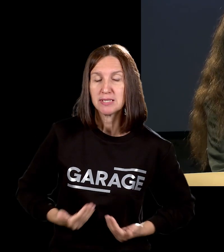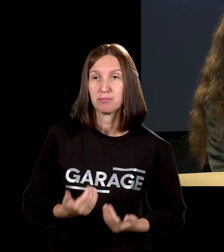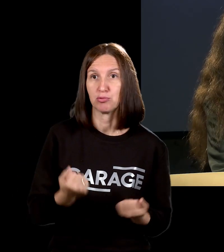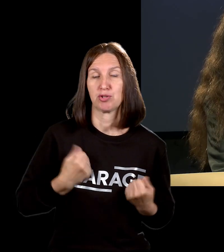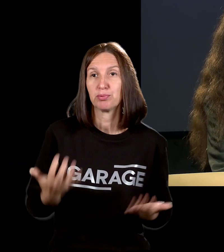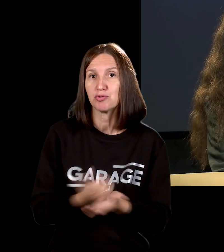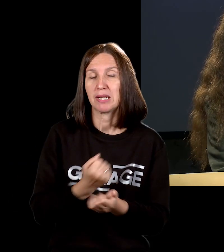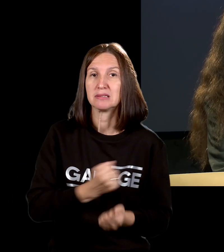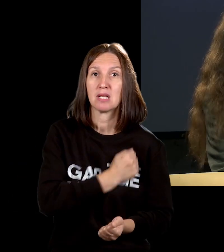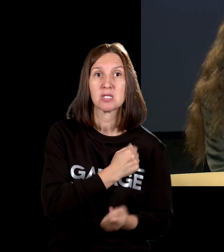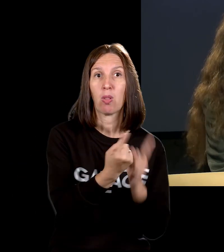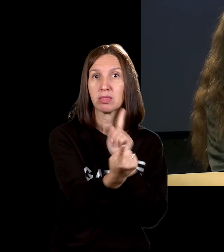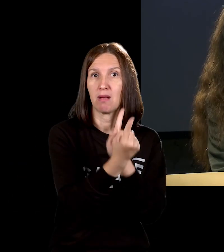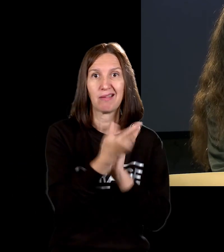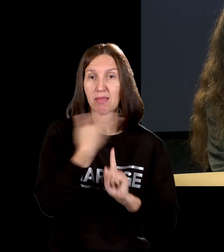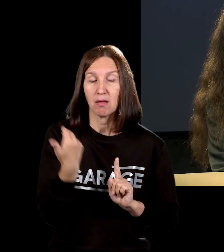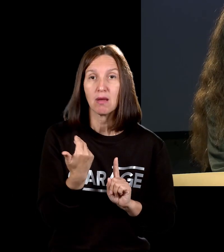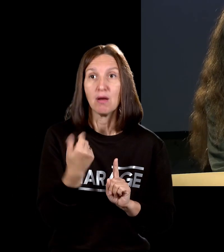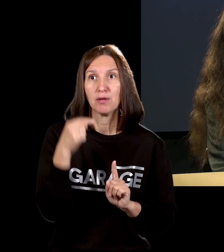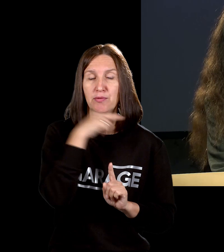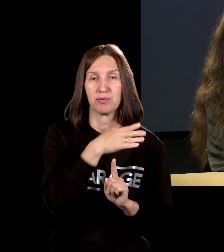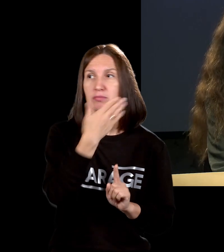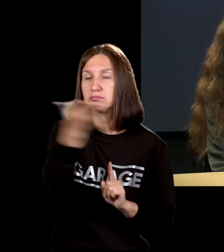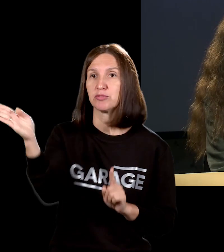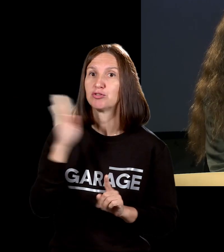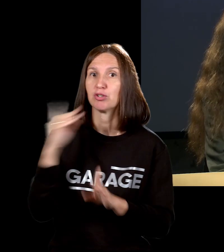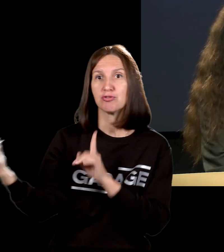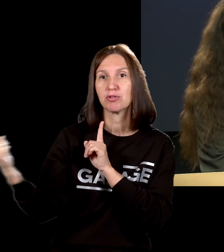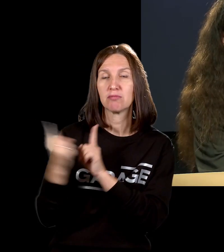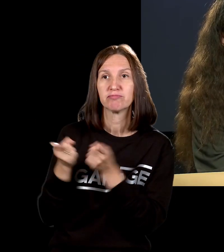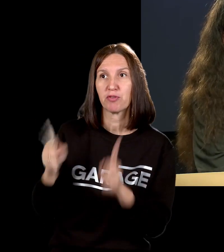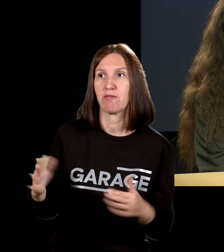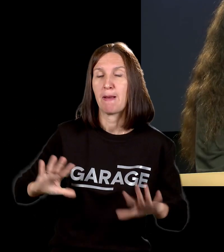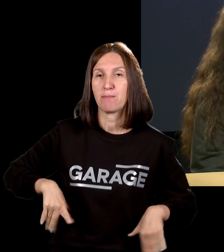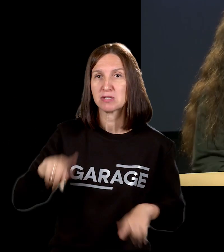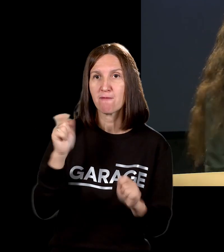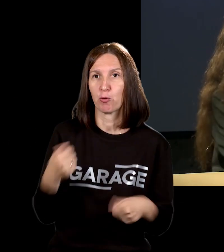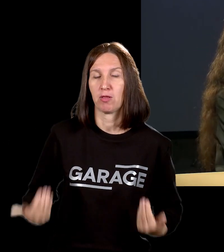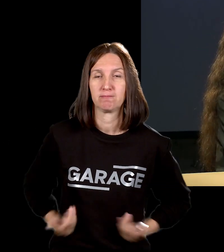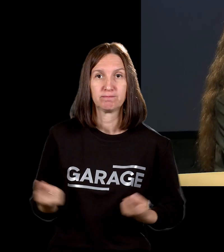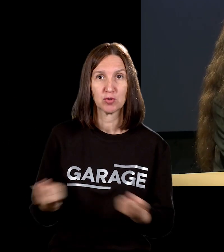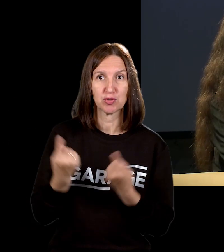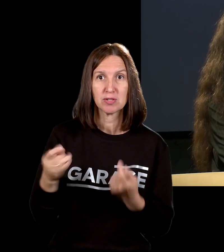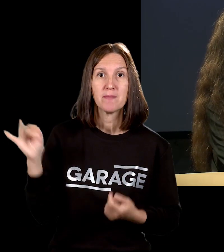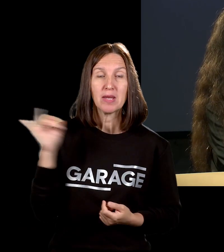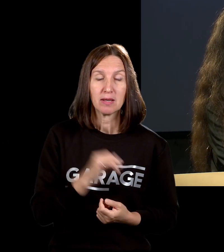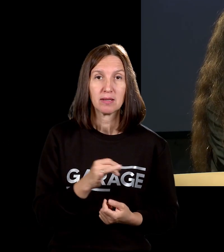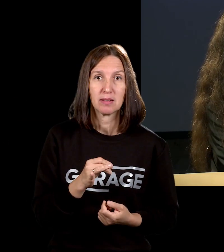солдата воюющей стороны, а на женщину, с которой они сталкиваются в этой послевоенной повседневности. И